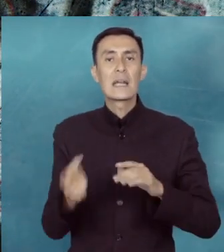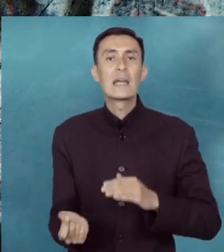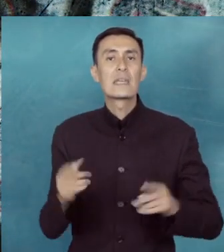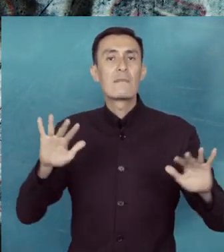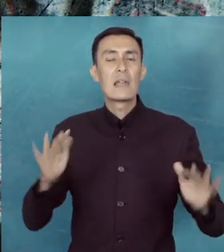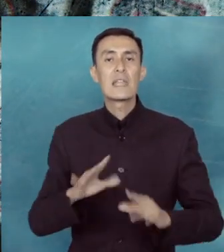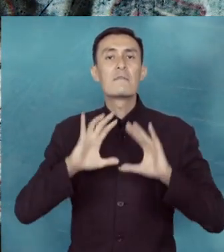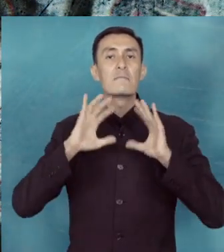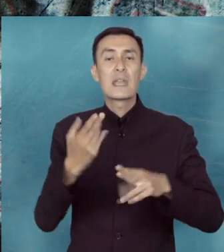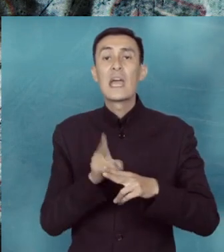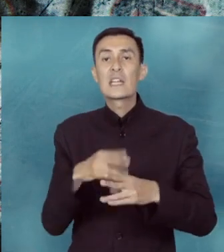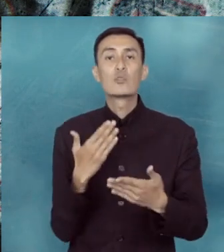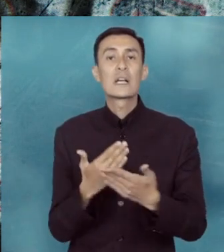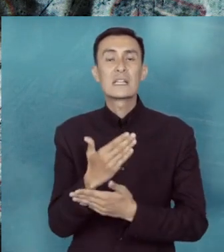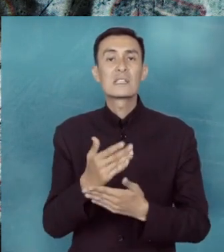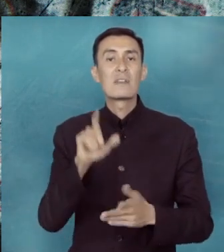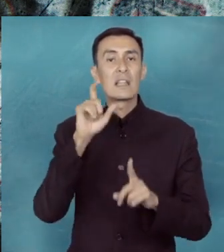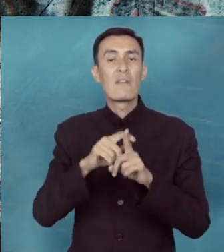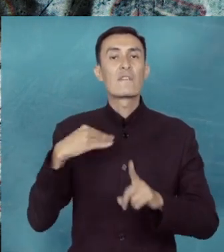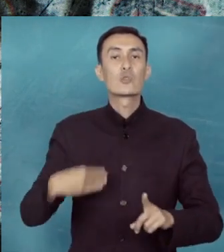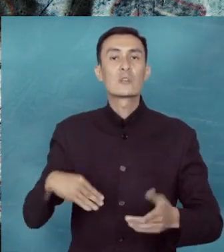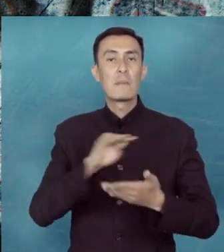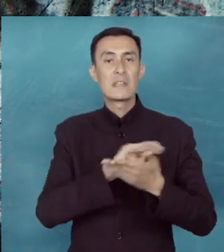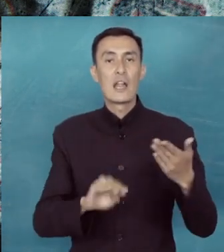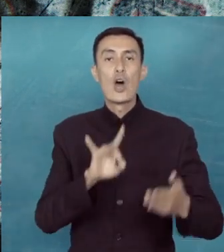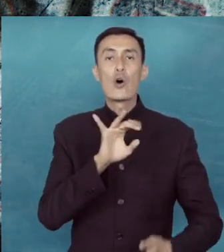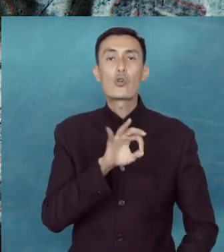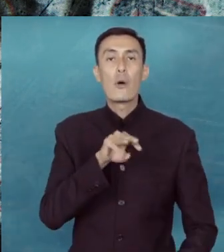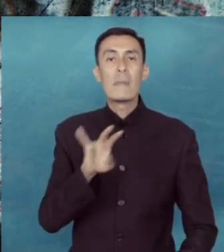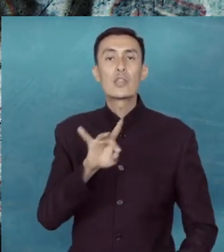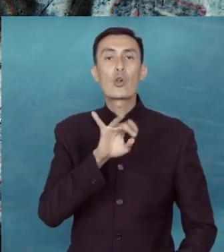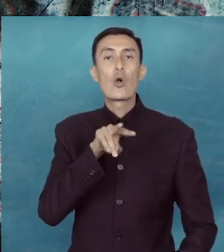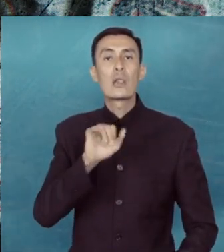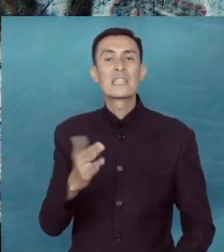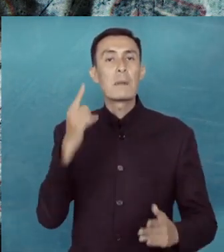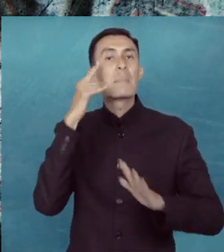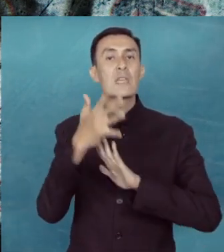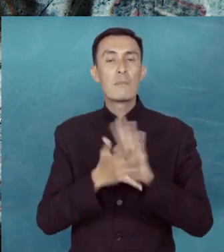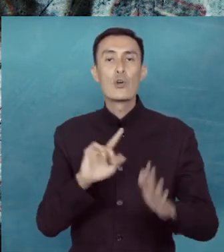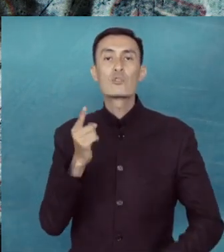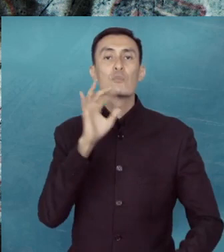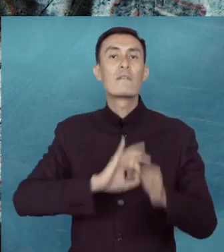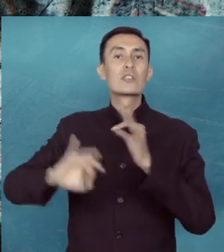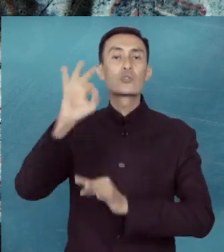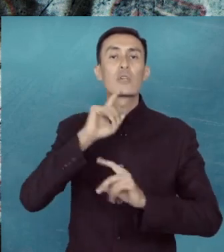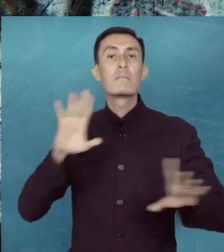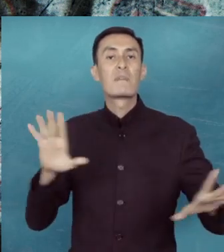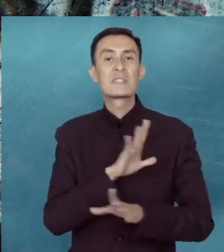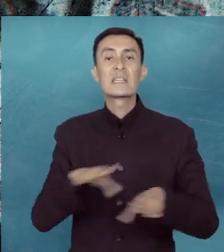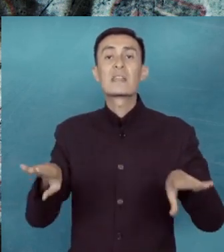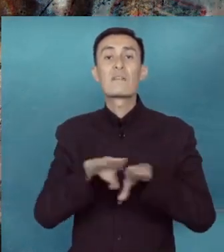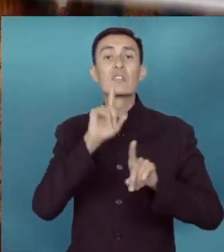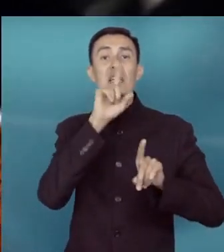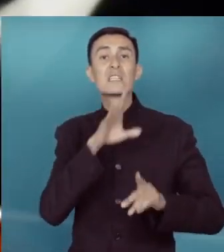редкое явление в мире. Доказательство этому – слова французского писателя Ромена Ролана. «Я только сейчас понял, почему на Востоке